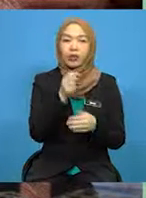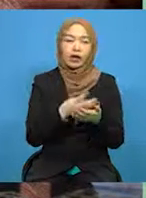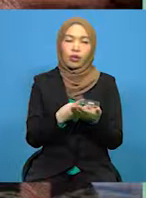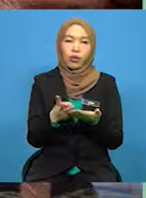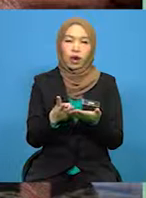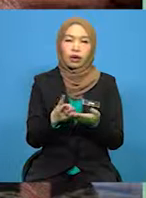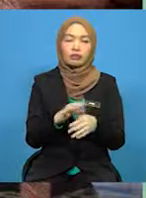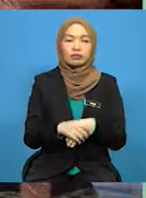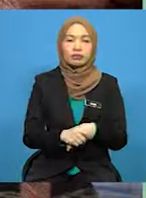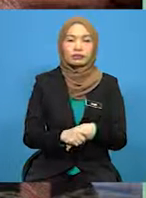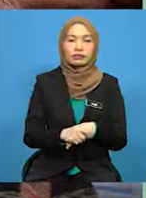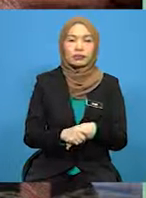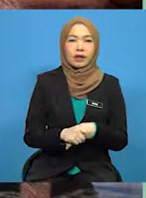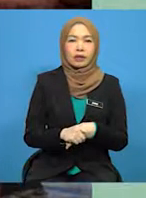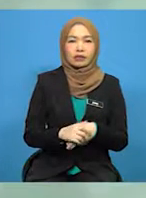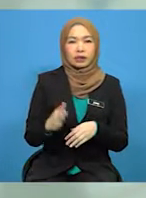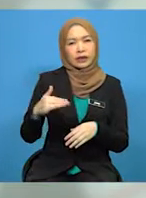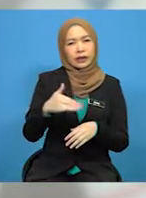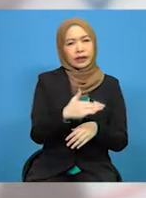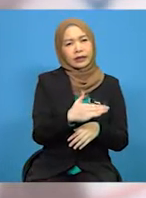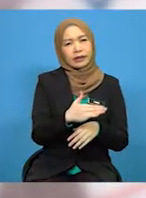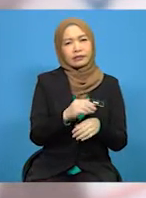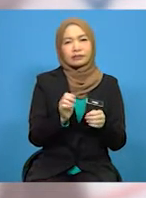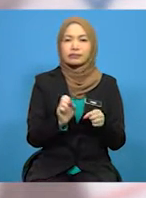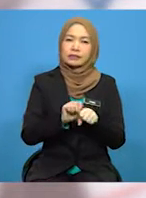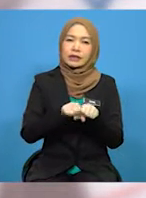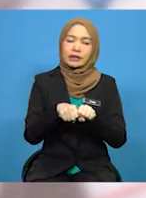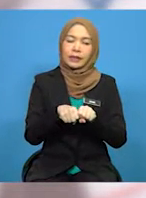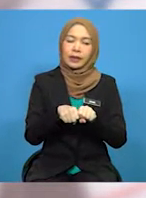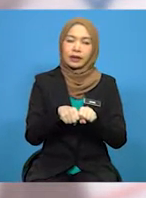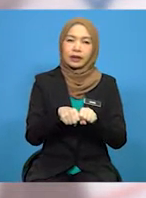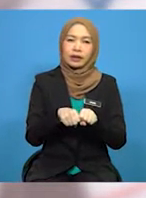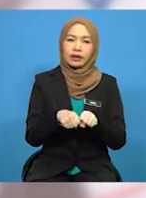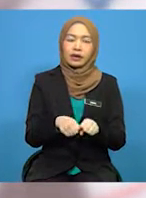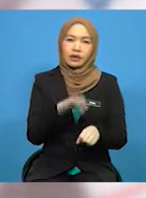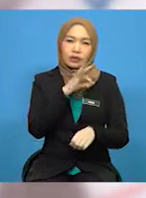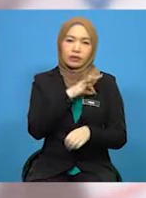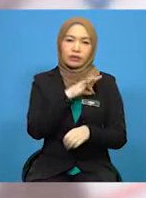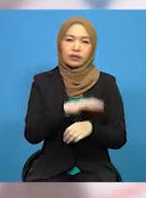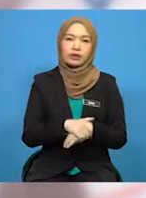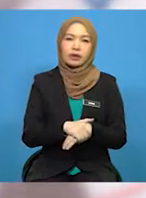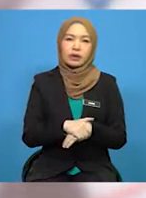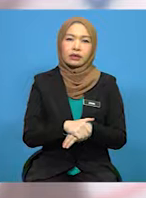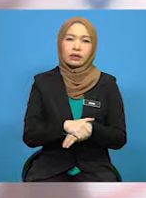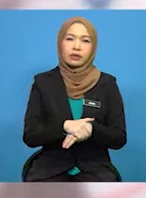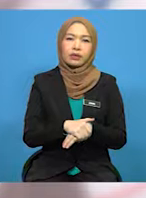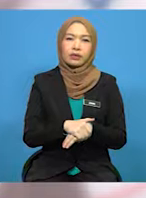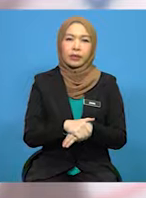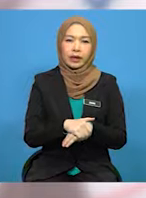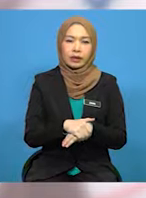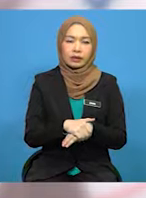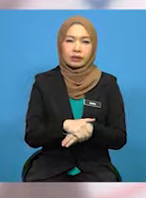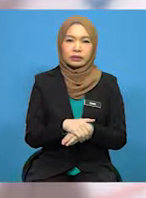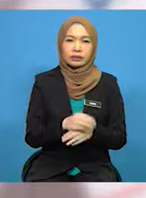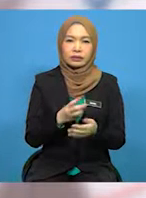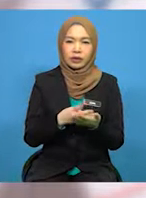menerima ikan sebagai upah mereka. Upah dalam bentuk barang ini tidak